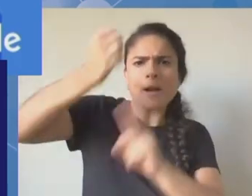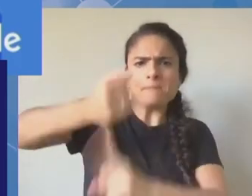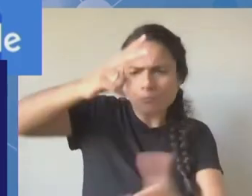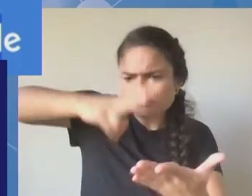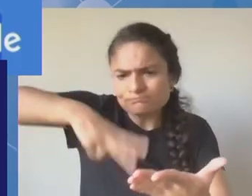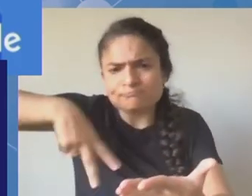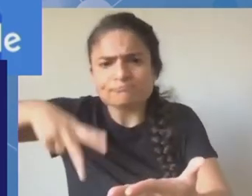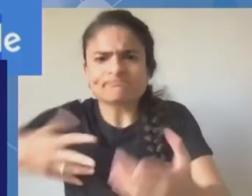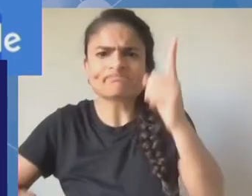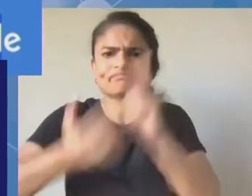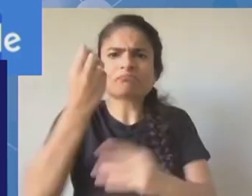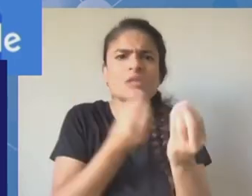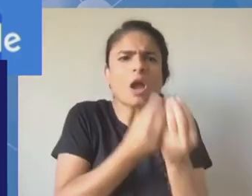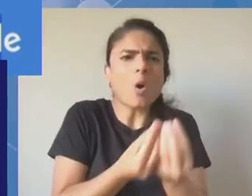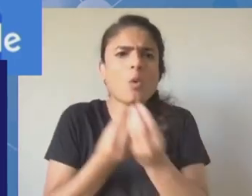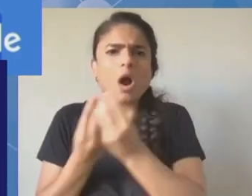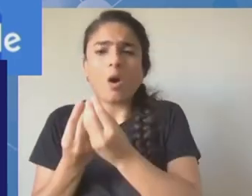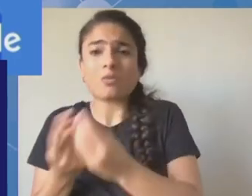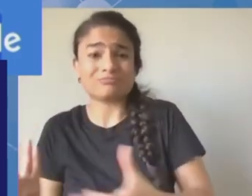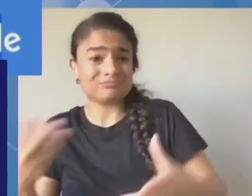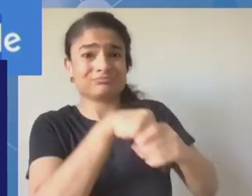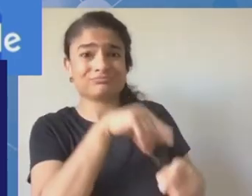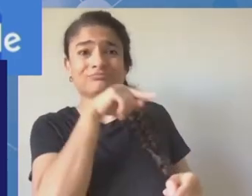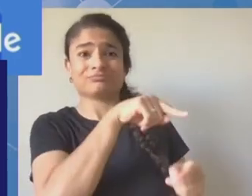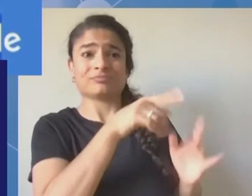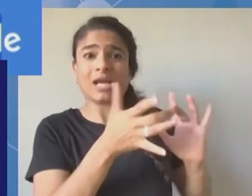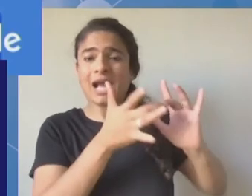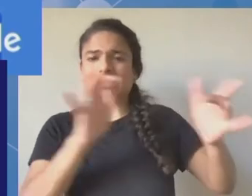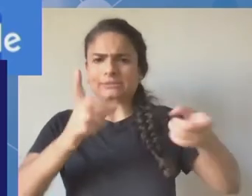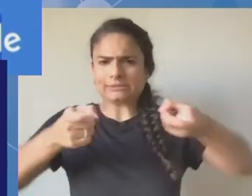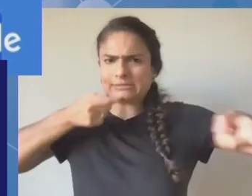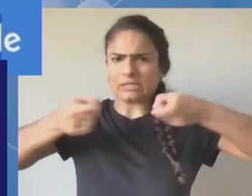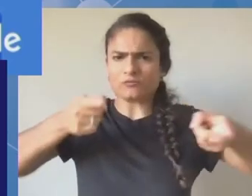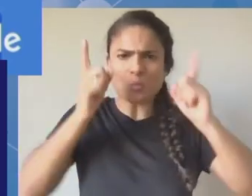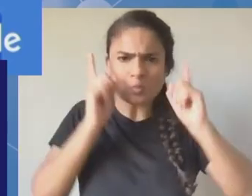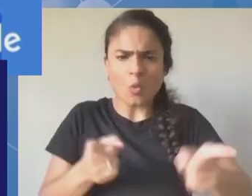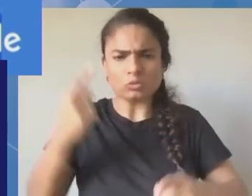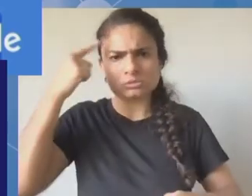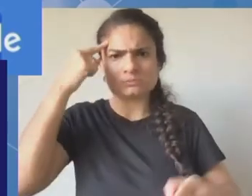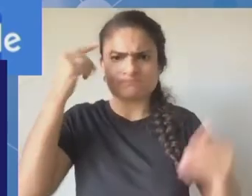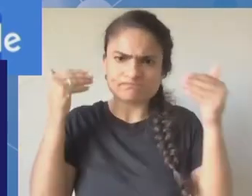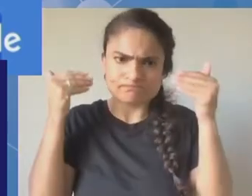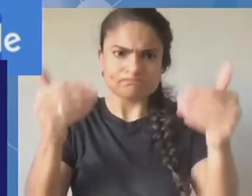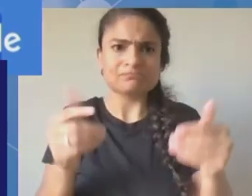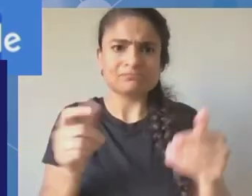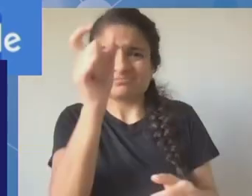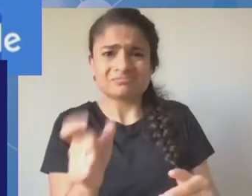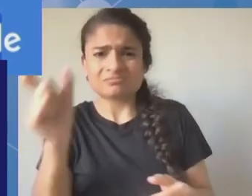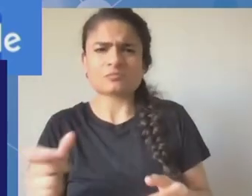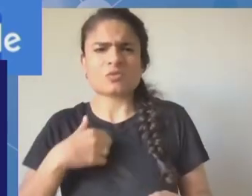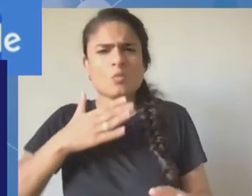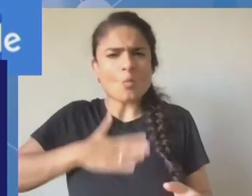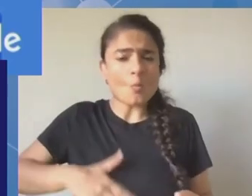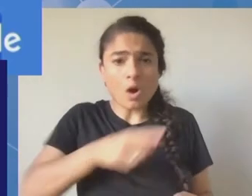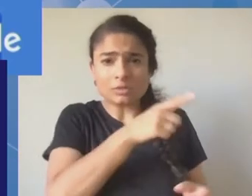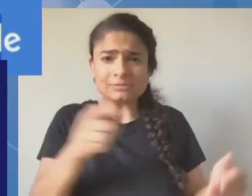也是新的一个态度，如何来跟青年的谈话，传达一些信息，提高他们的